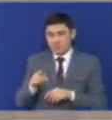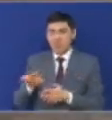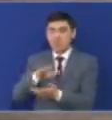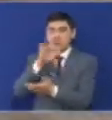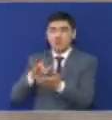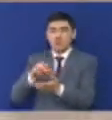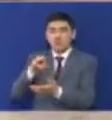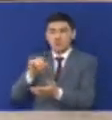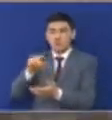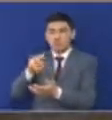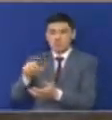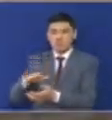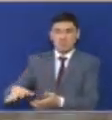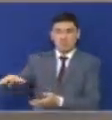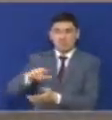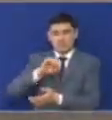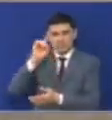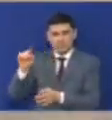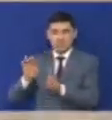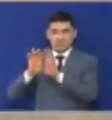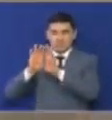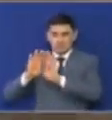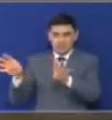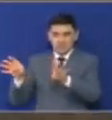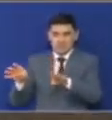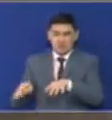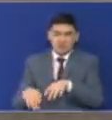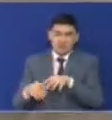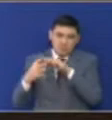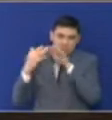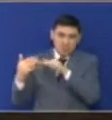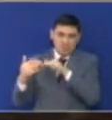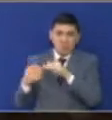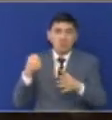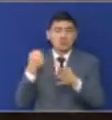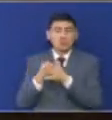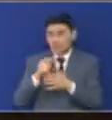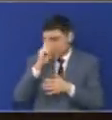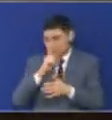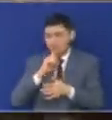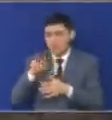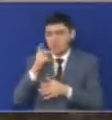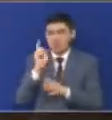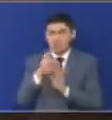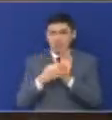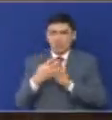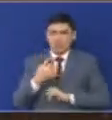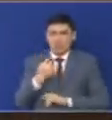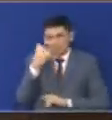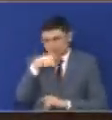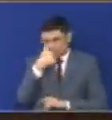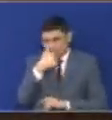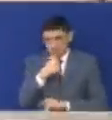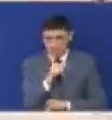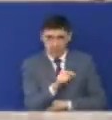Тула. Согласно оперативной сводке Генштаба Красной армии, до декабря 1941 года